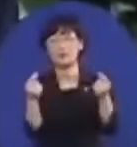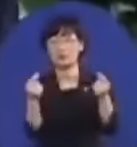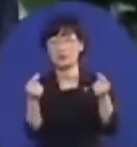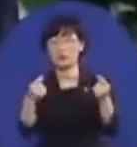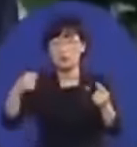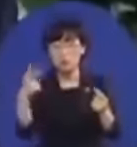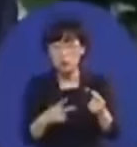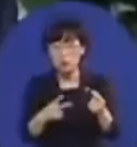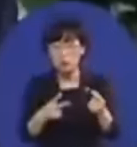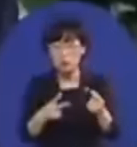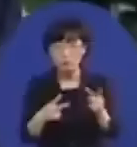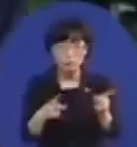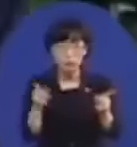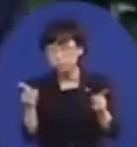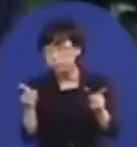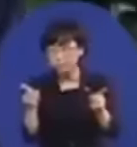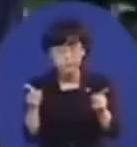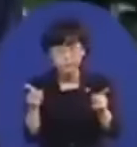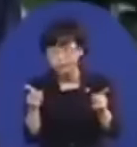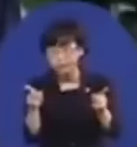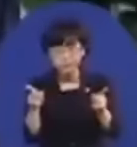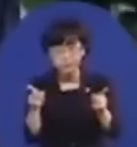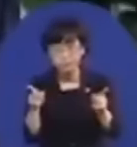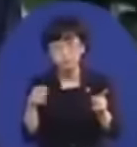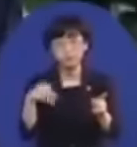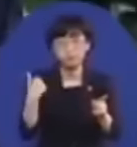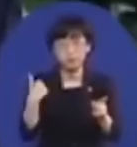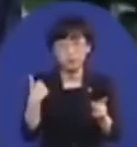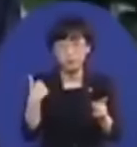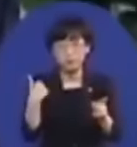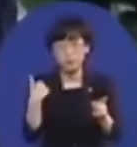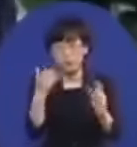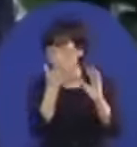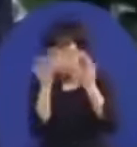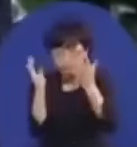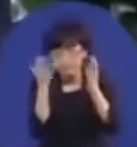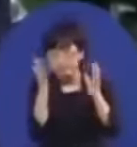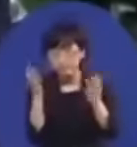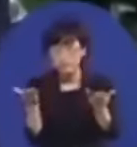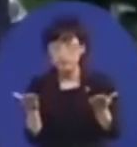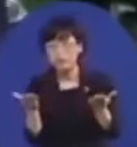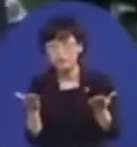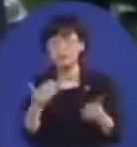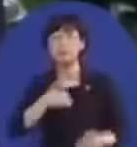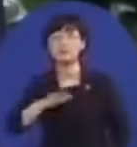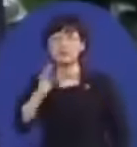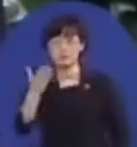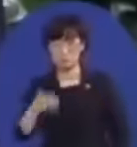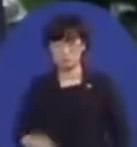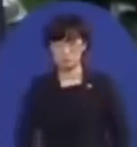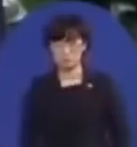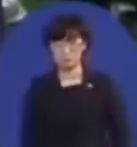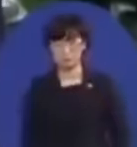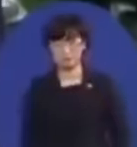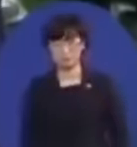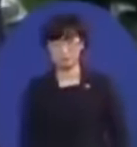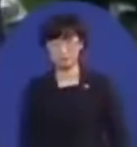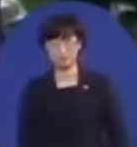그리고 방향감각을 잃어버립니다. 내가 어디를 가는지 모릅니다. 동서남북 어느 곳에 내가 서 있는지 알지 못합니다.